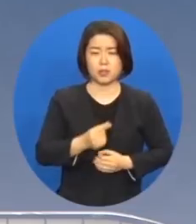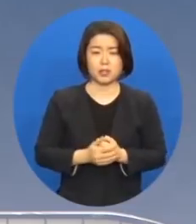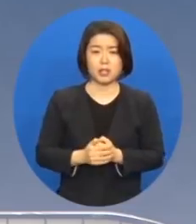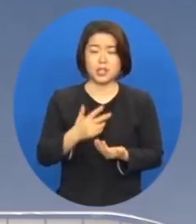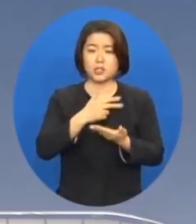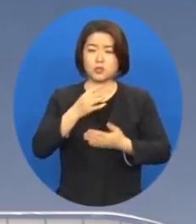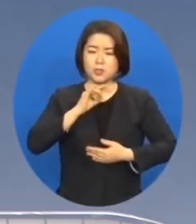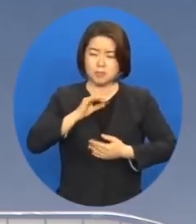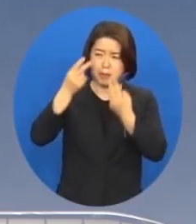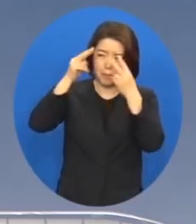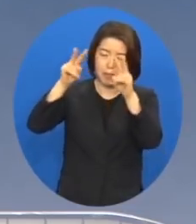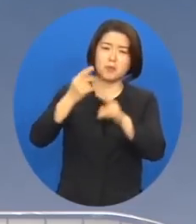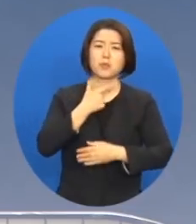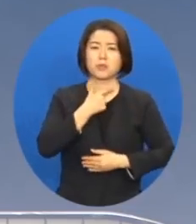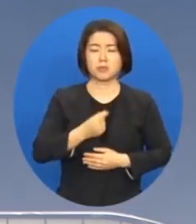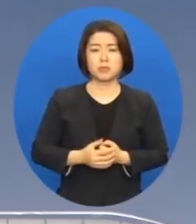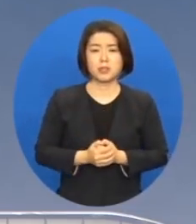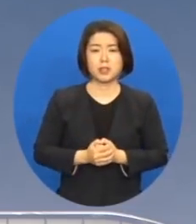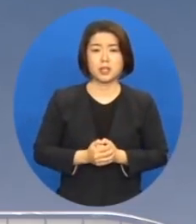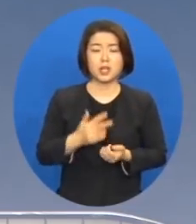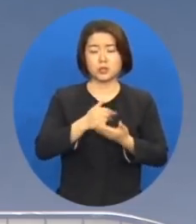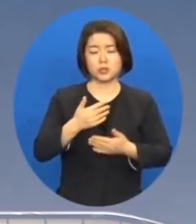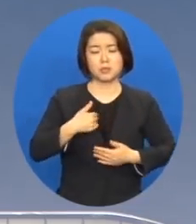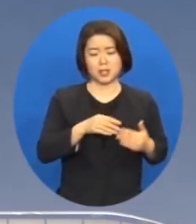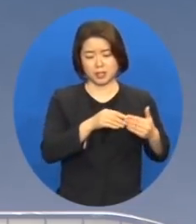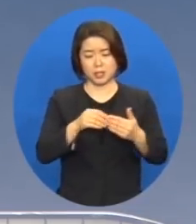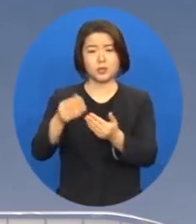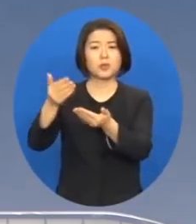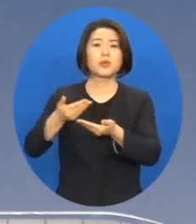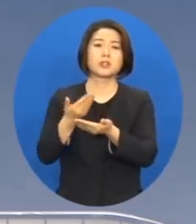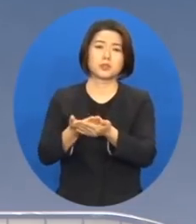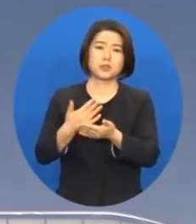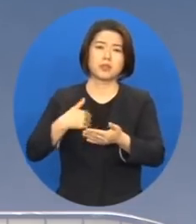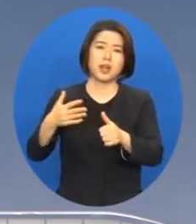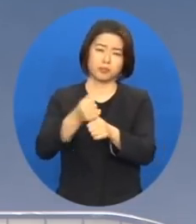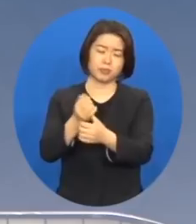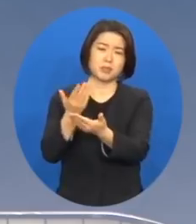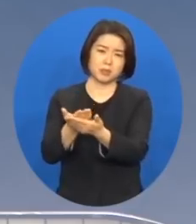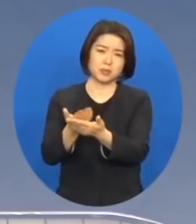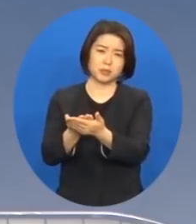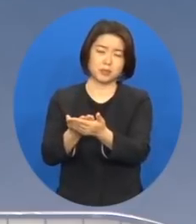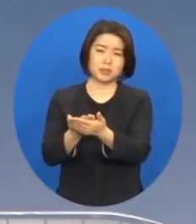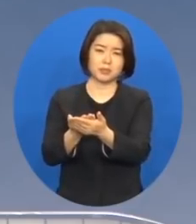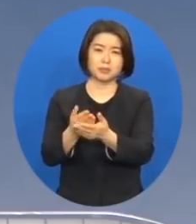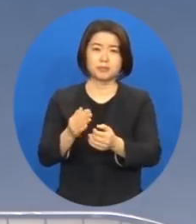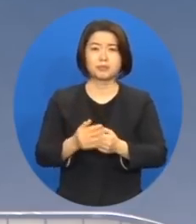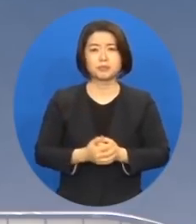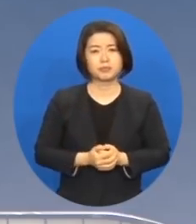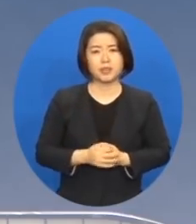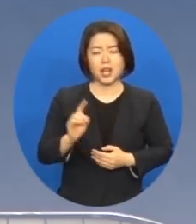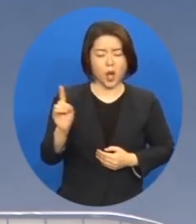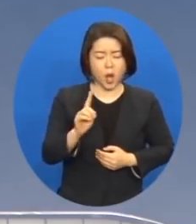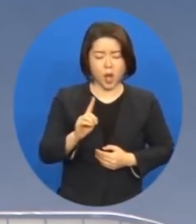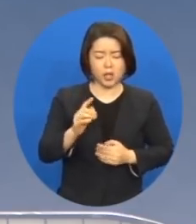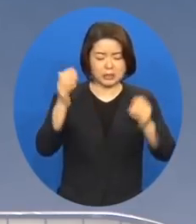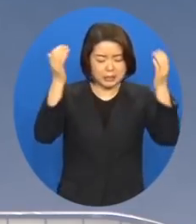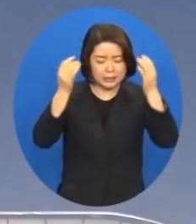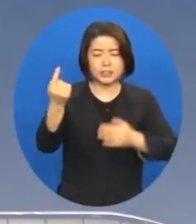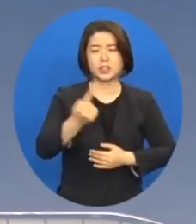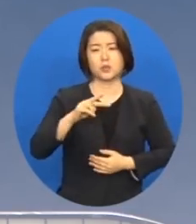주님만 바라보려고 합니다. 주님, 저를 인도하소서. 저를 붙잡아 주소서. 어떤 시련이